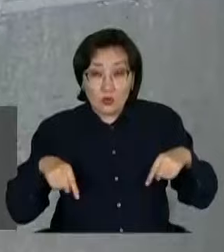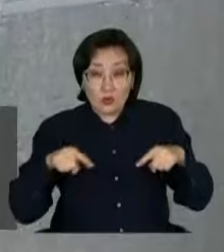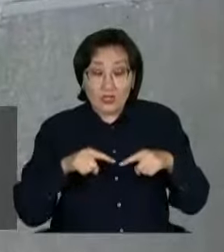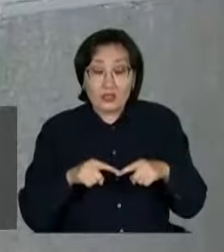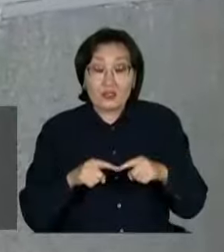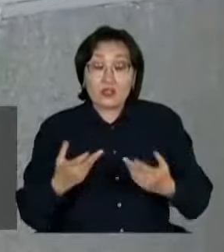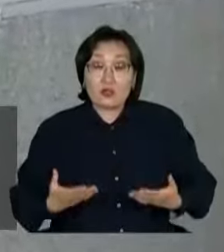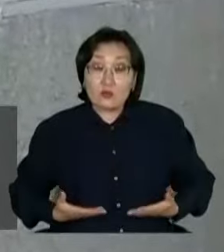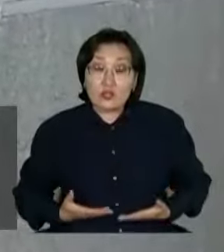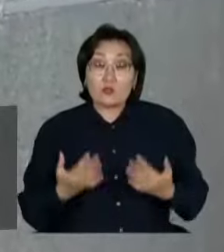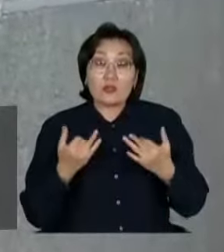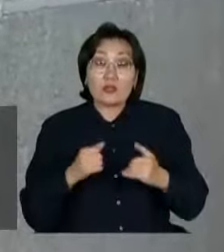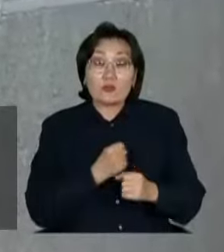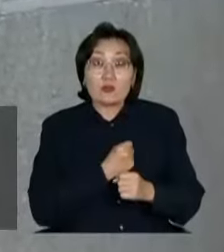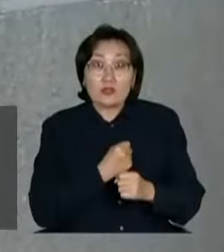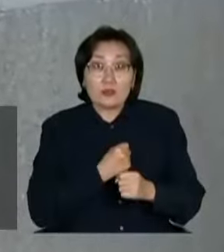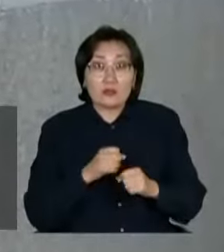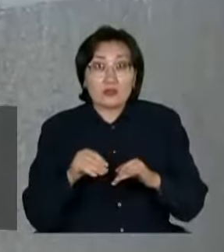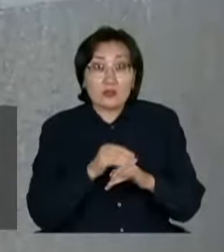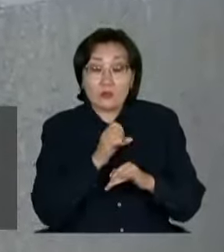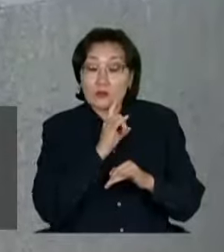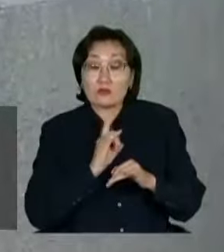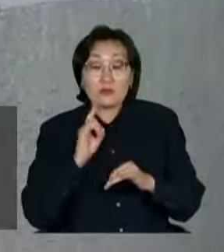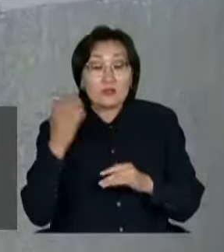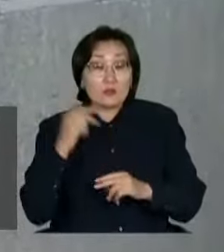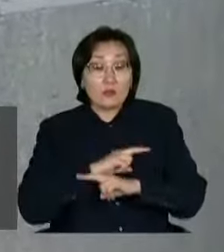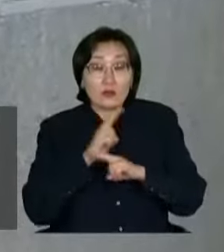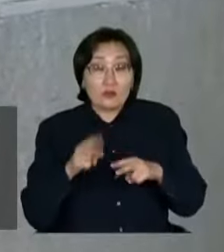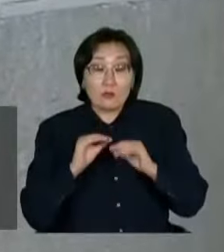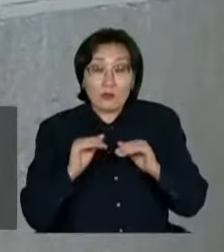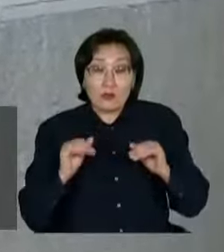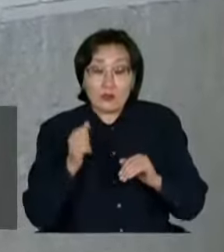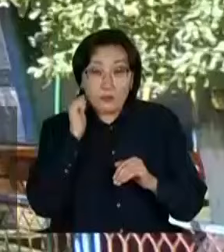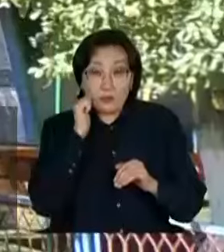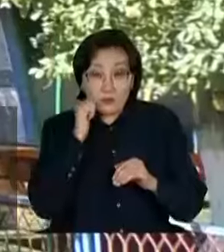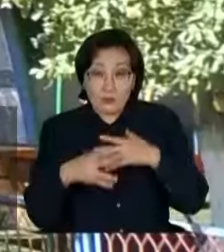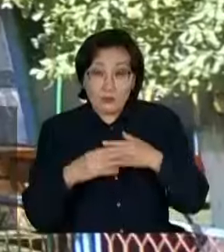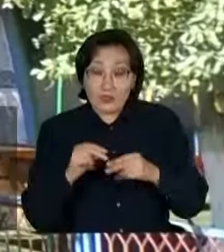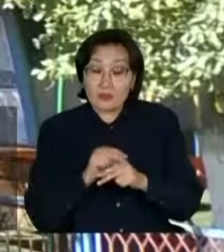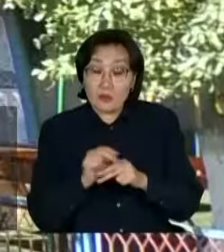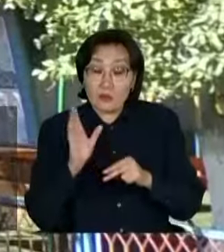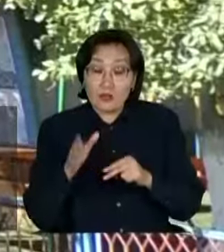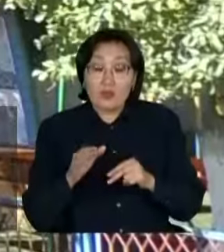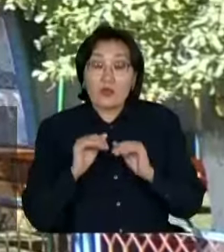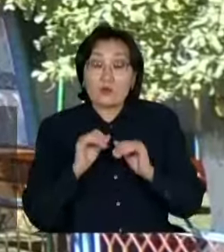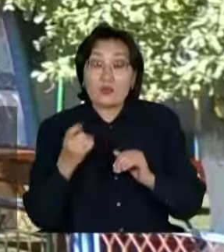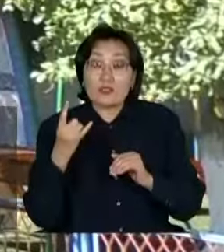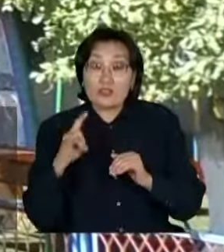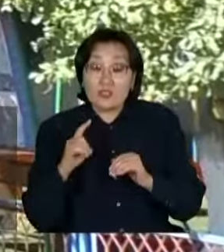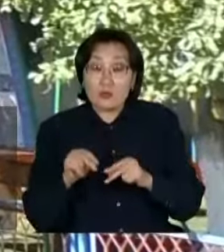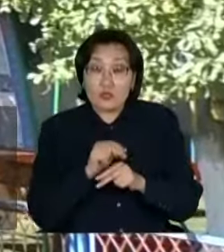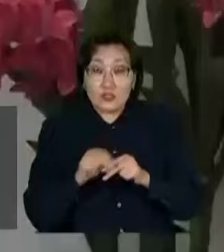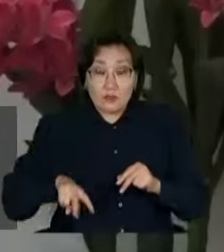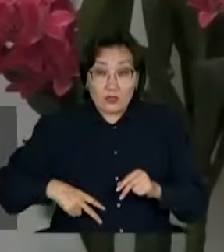еді. Өкінішке қарай, жарым жақында қайтыс болды. Енді балаларды әжесі екеуміз қараймыз. Бала азаптады деп күдіккеленген